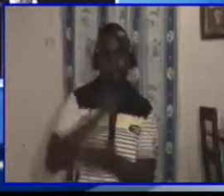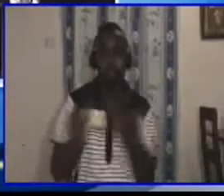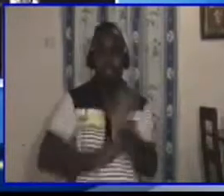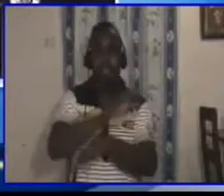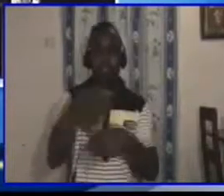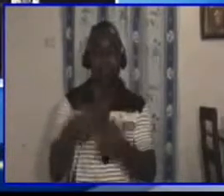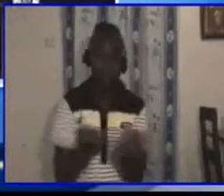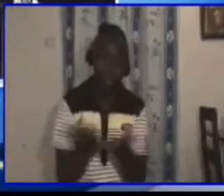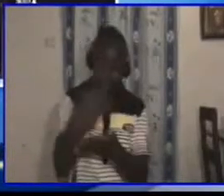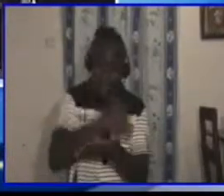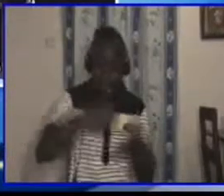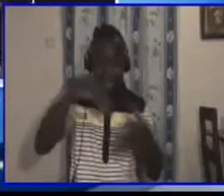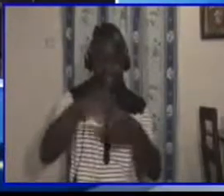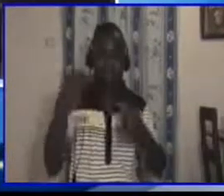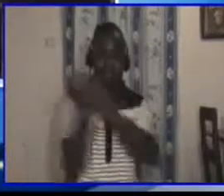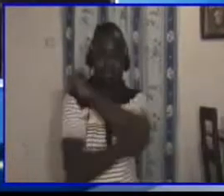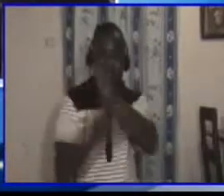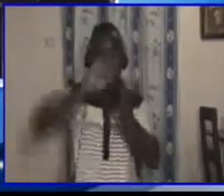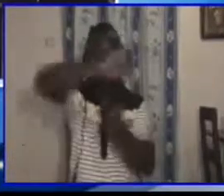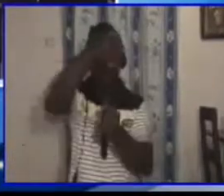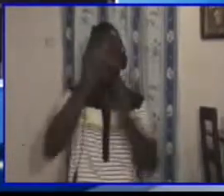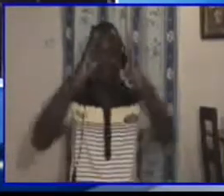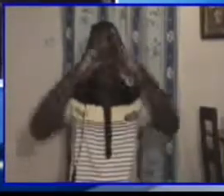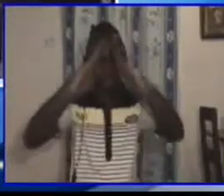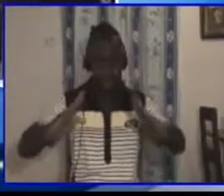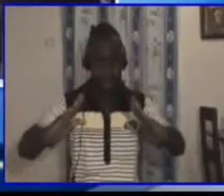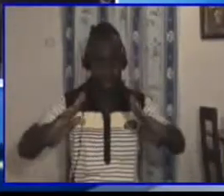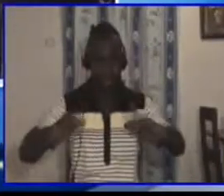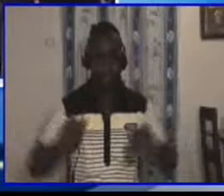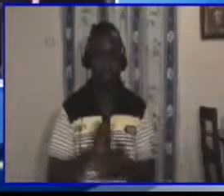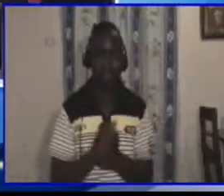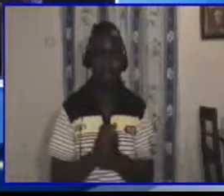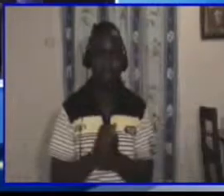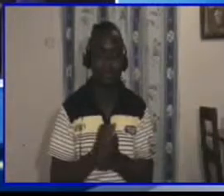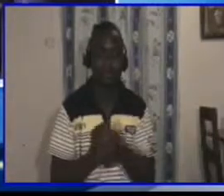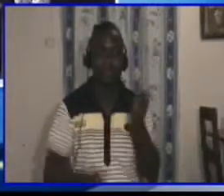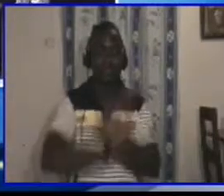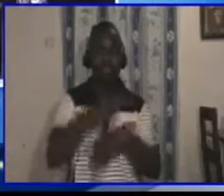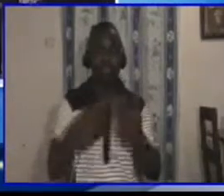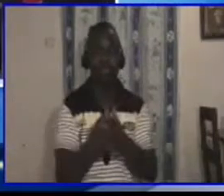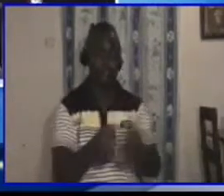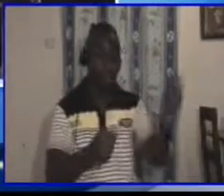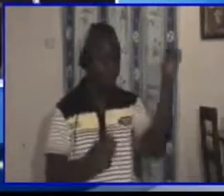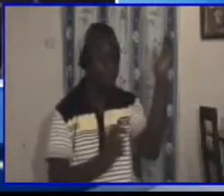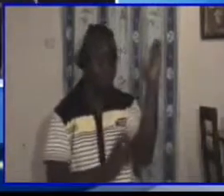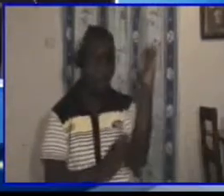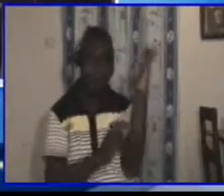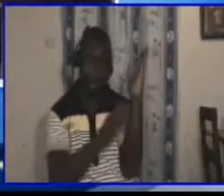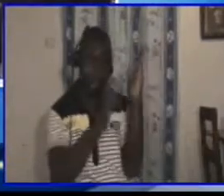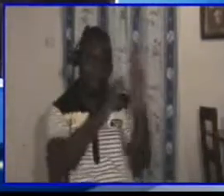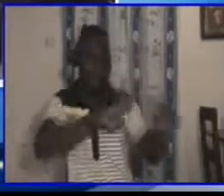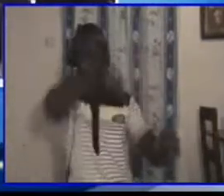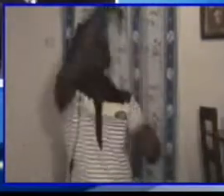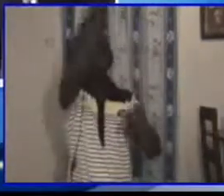e se andate nel libro di estra e nel libro di nemi